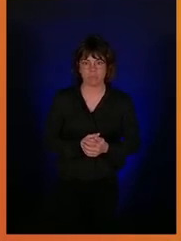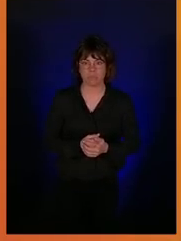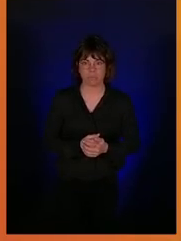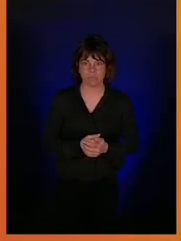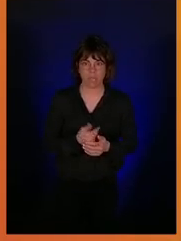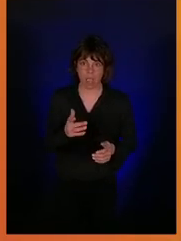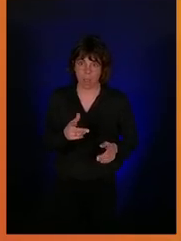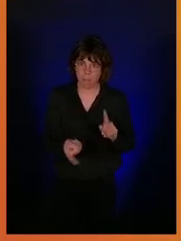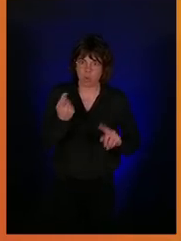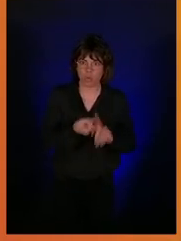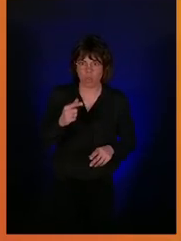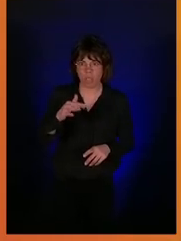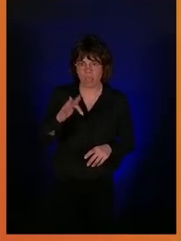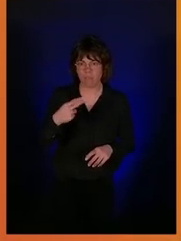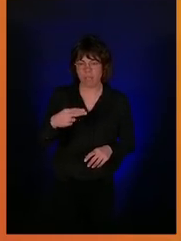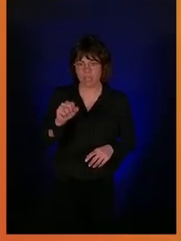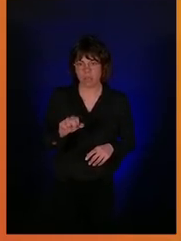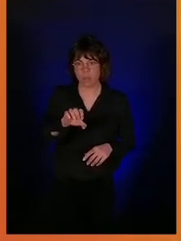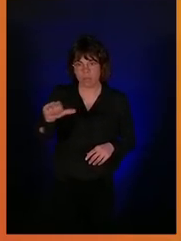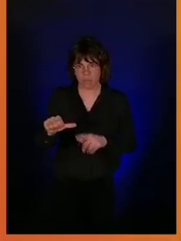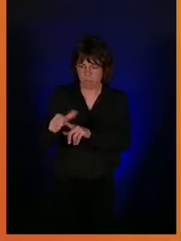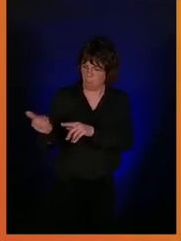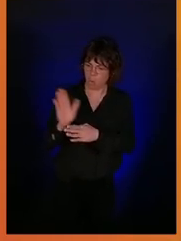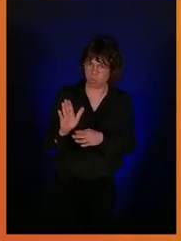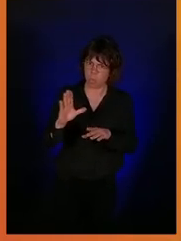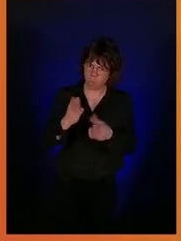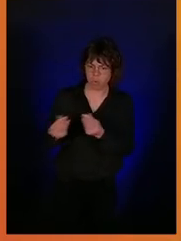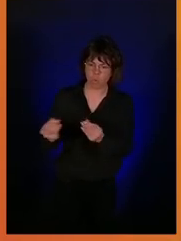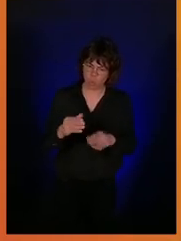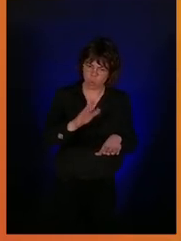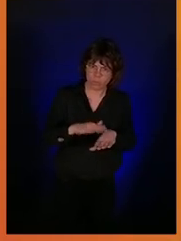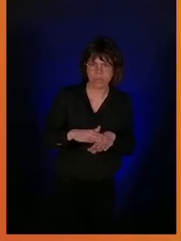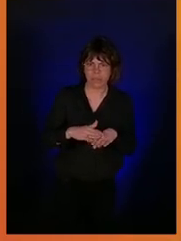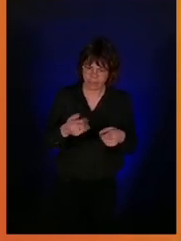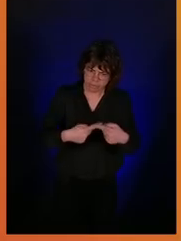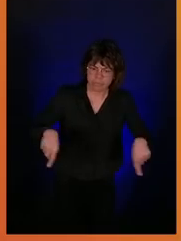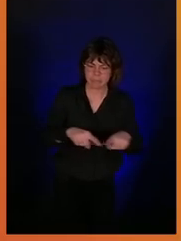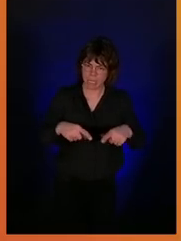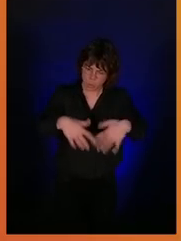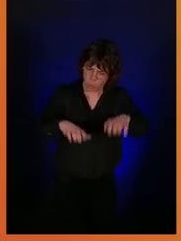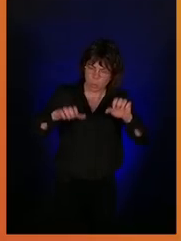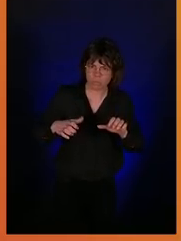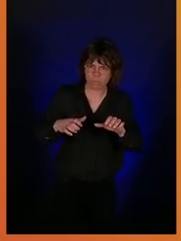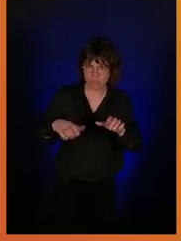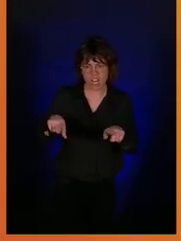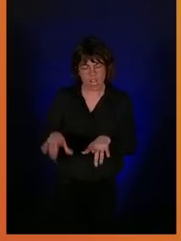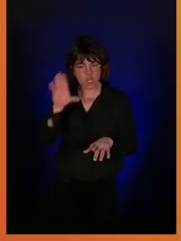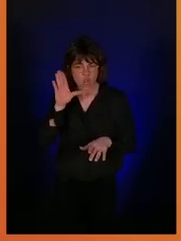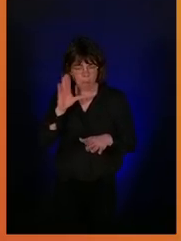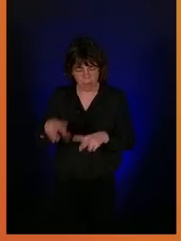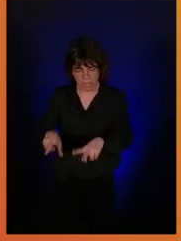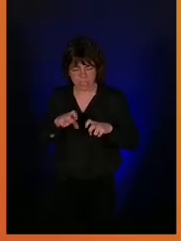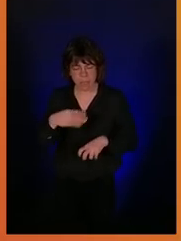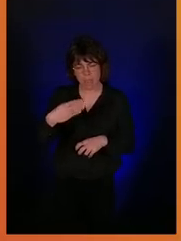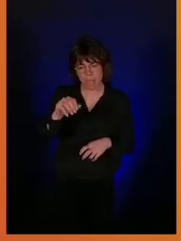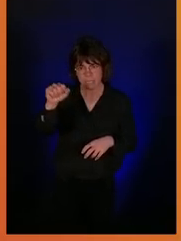que l'élite de la FNSEA se retrouve dans beaucoup de conseils d'administration décisionnaires. Ils sont majoritaires à la Chambre d'agriculture, à la